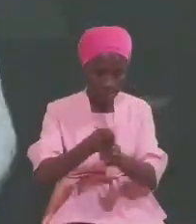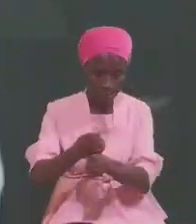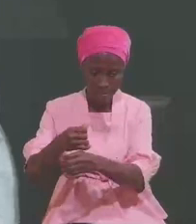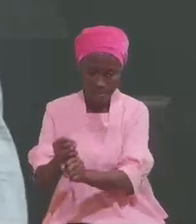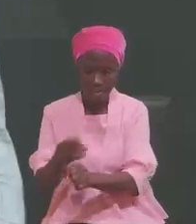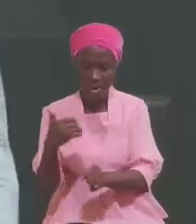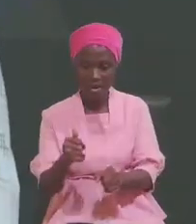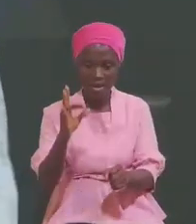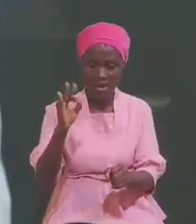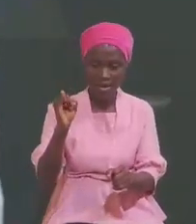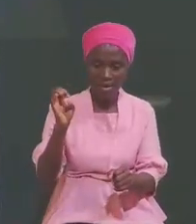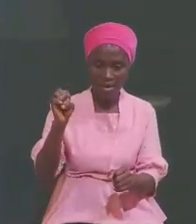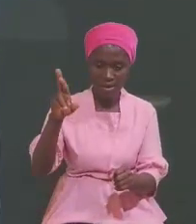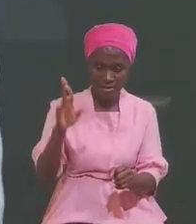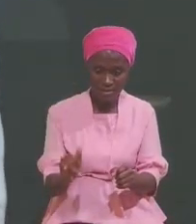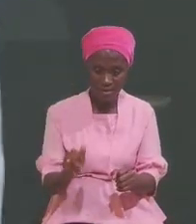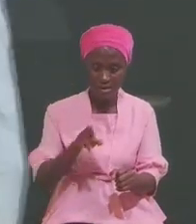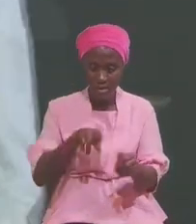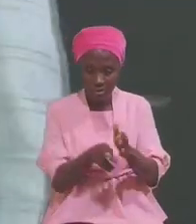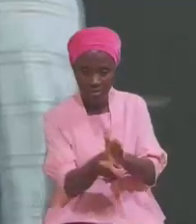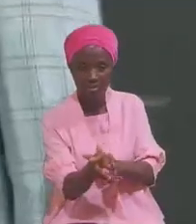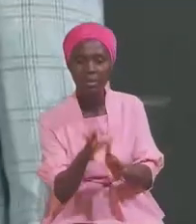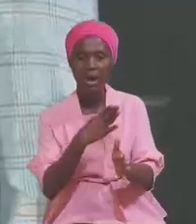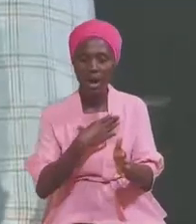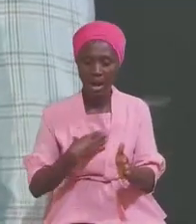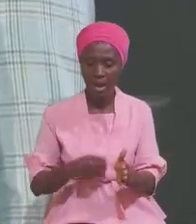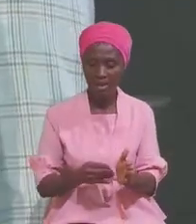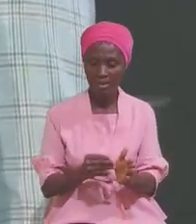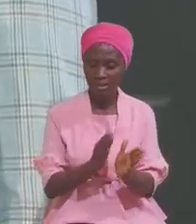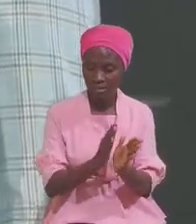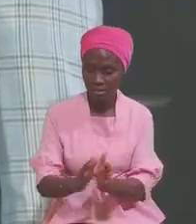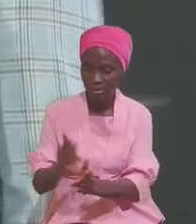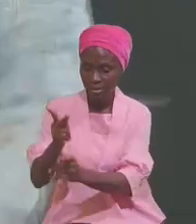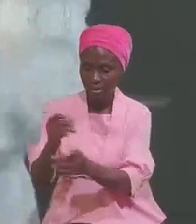fais-toi un serpent brûlant et place-le sur une perche.